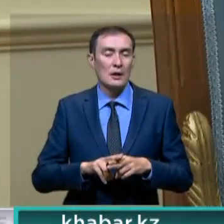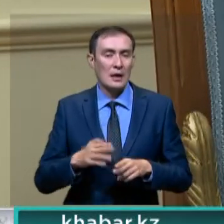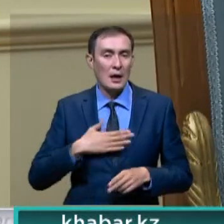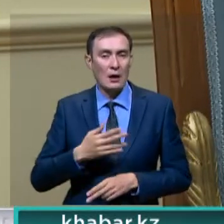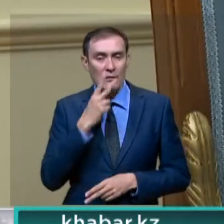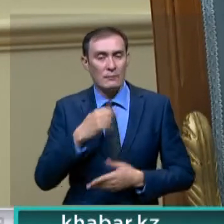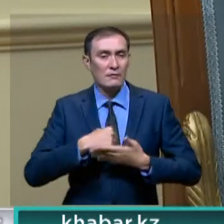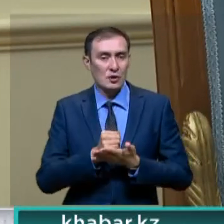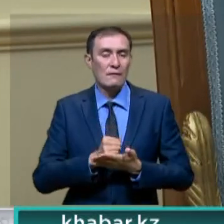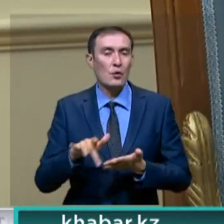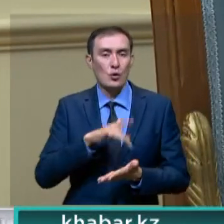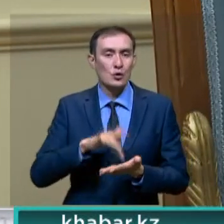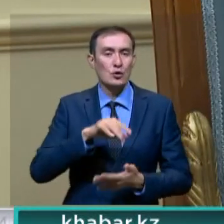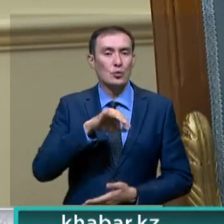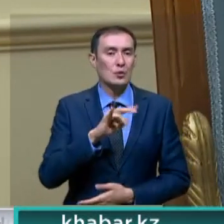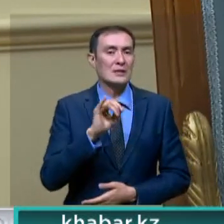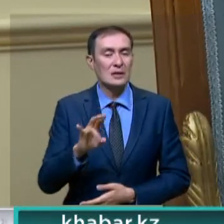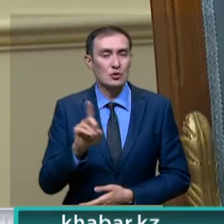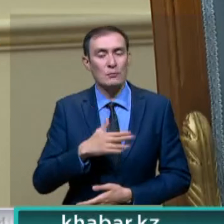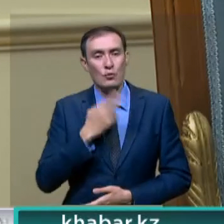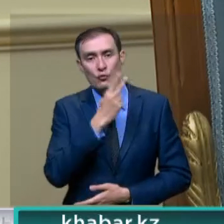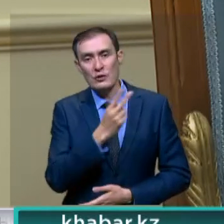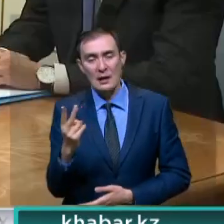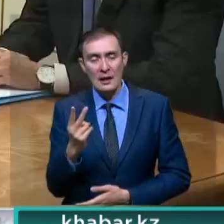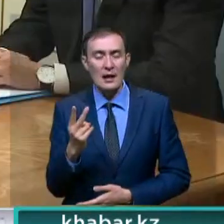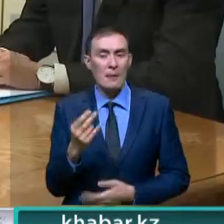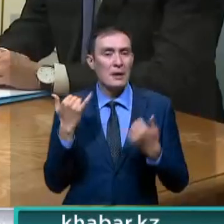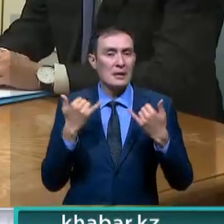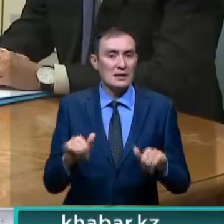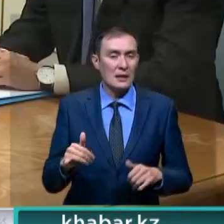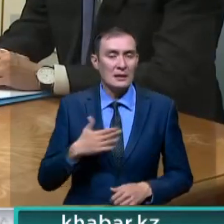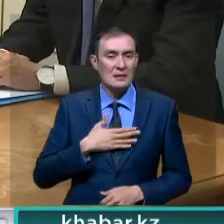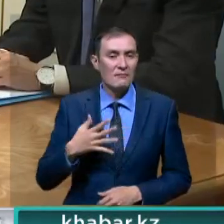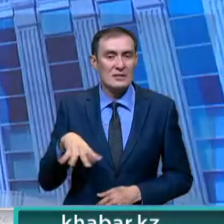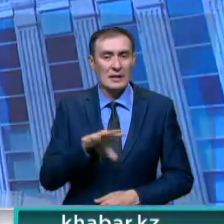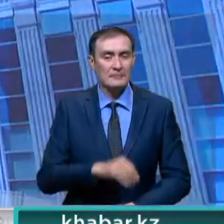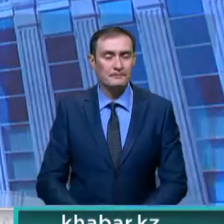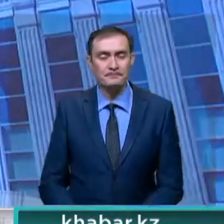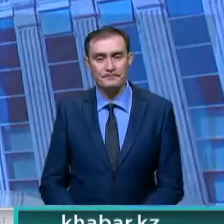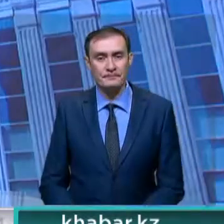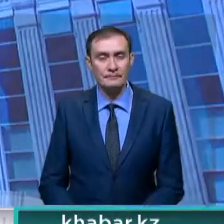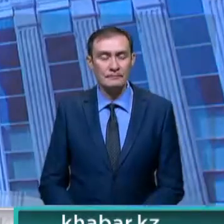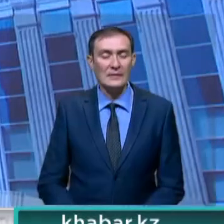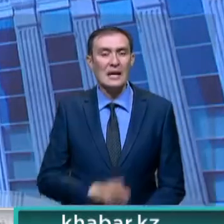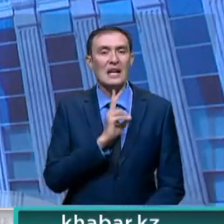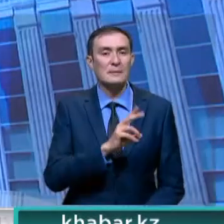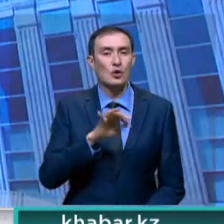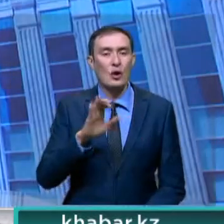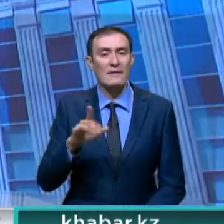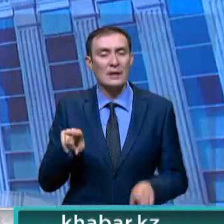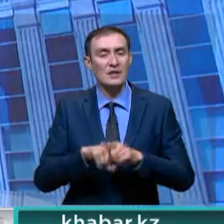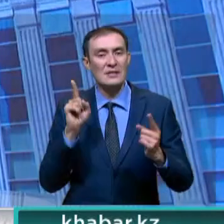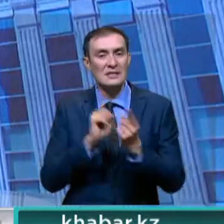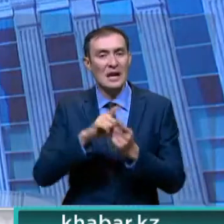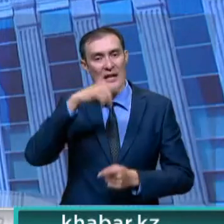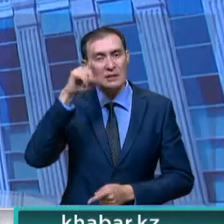раз подтверждение в Туркестане. То, что мы увидали в Туркестане, поразило нас всех. Касым Жомарт Токаев также встретился